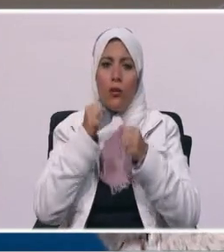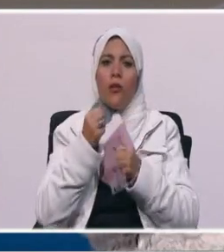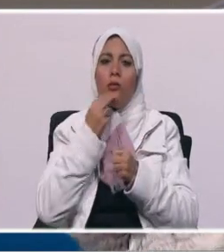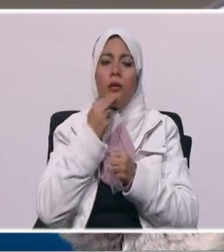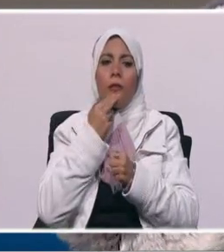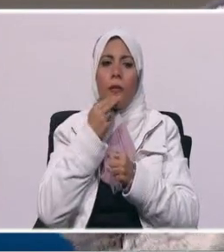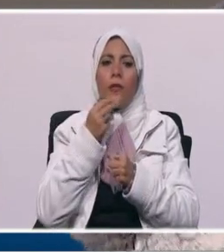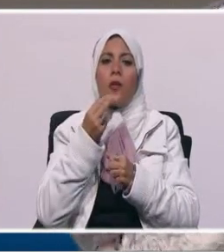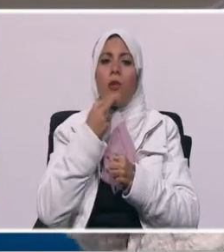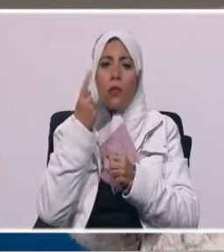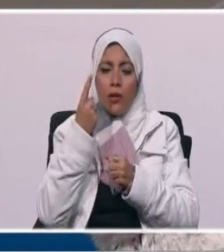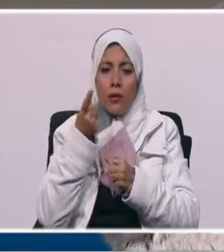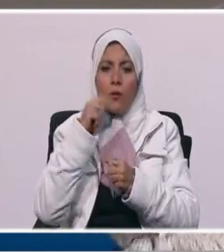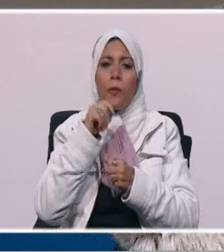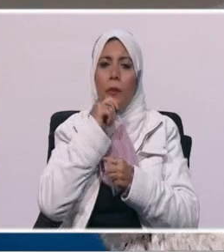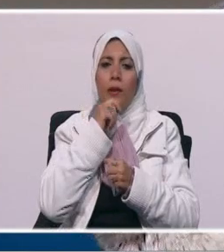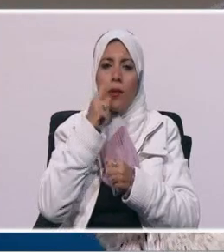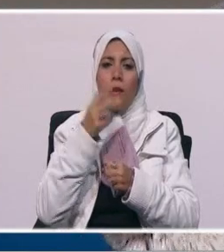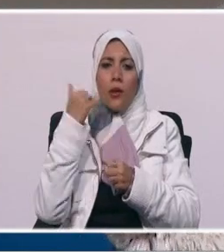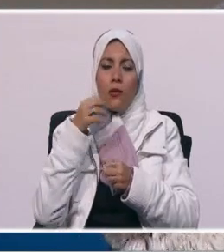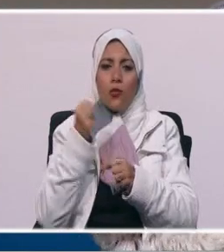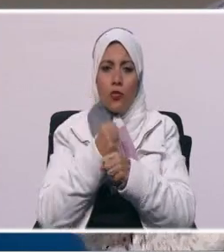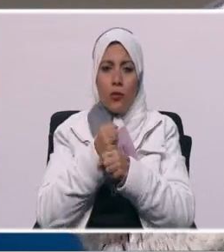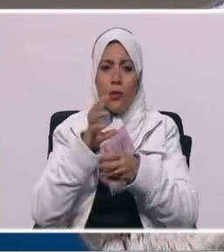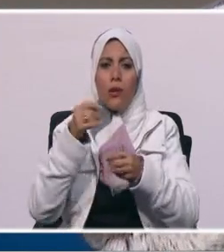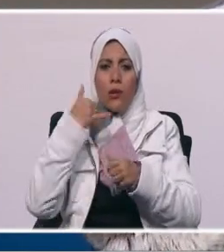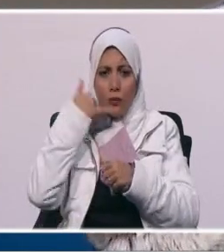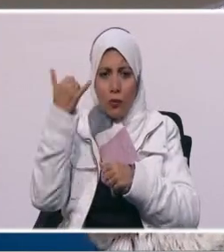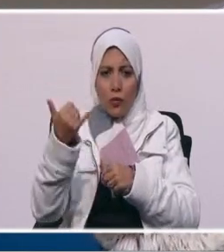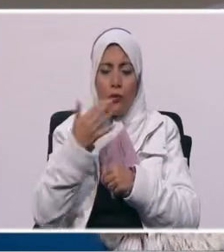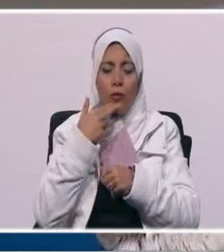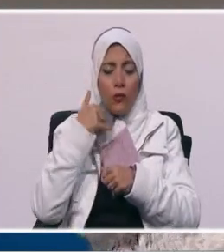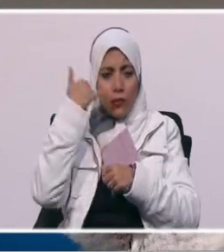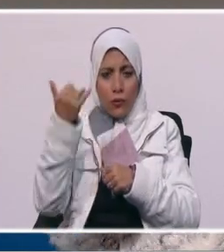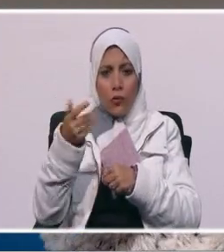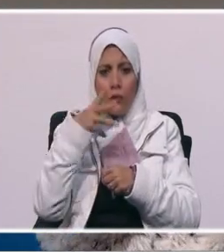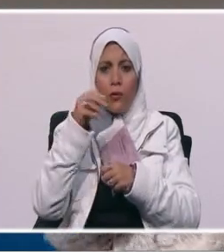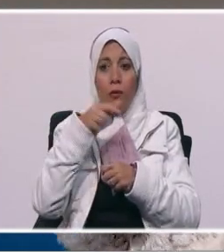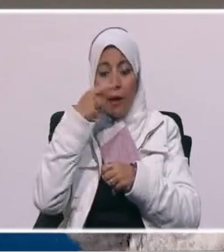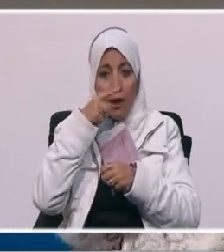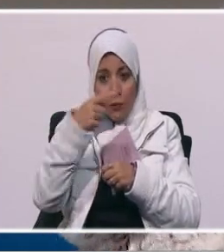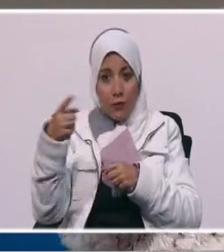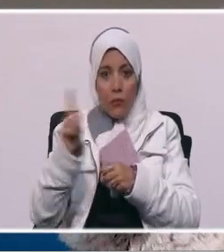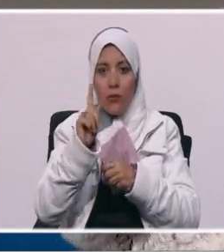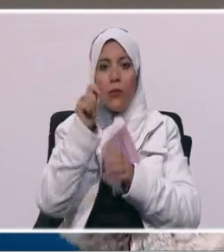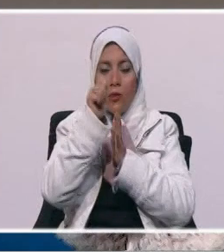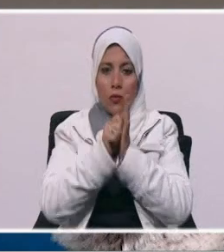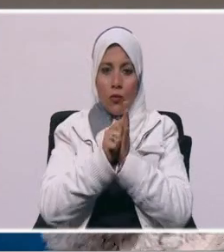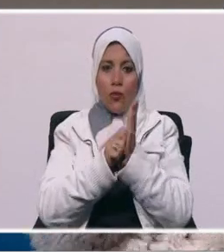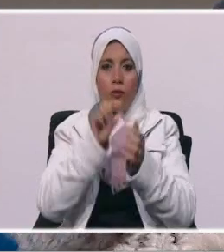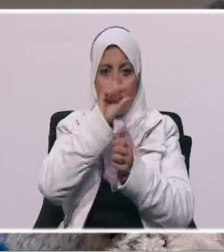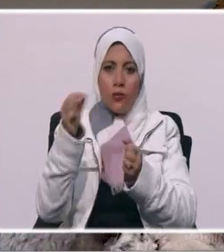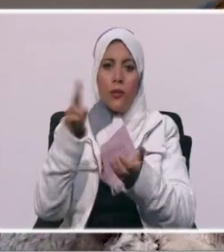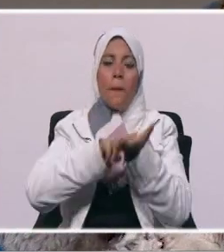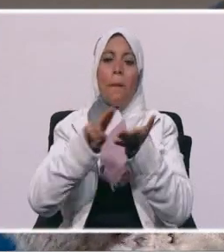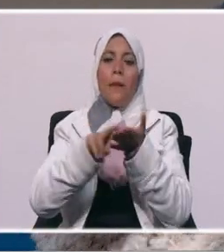وراندا جابر من الام بي سي، تدخلوا وكلموه وقالوا له لو انت مش هتشيل الخبر ده مش هتبقى